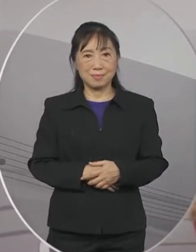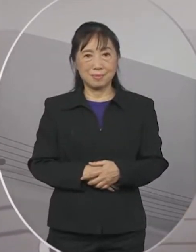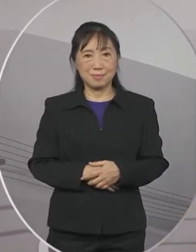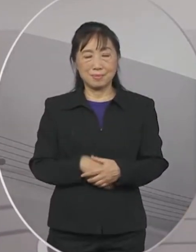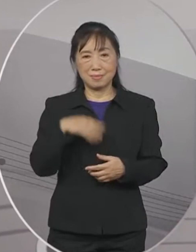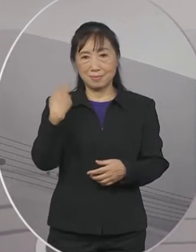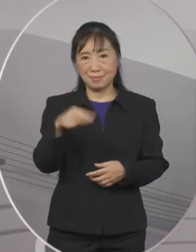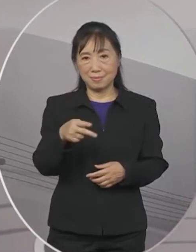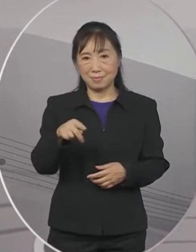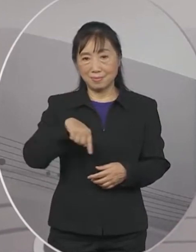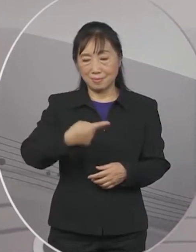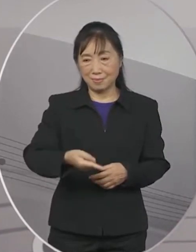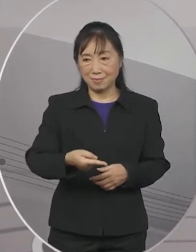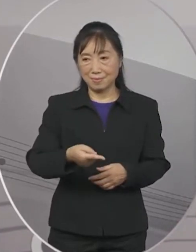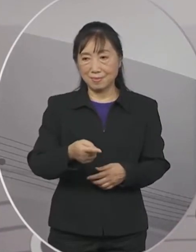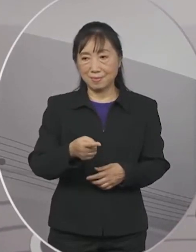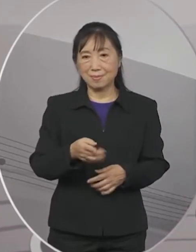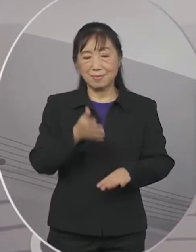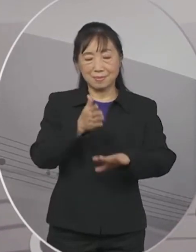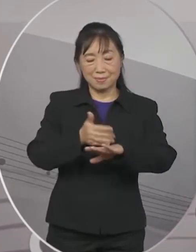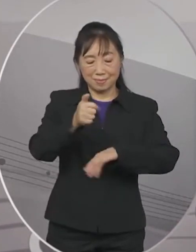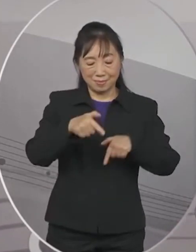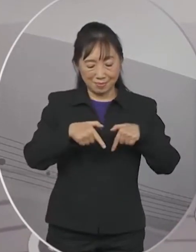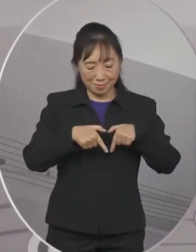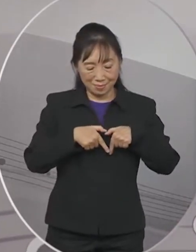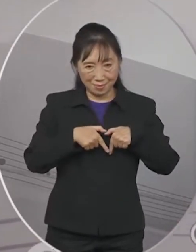然后感恩的心，